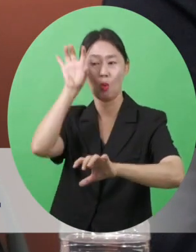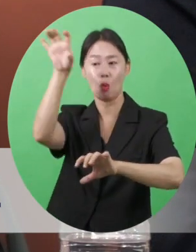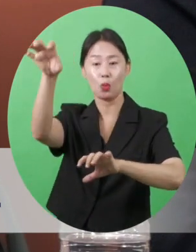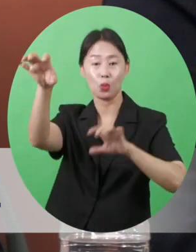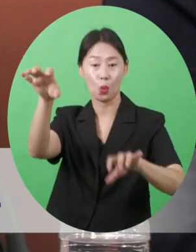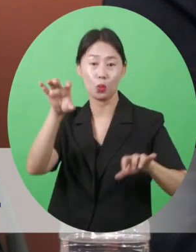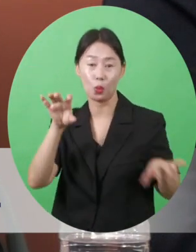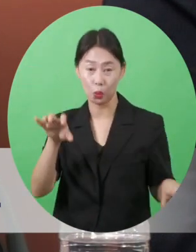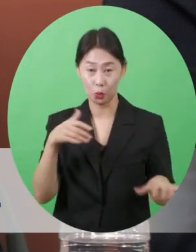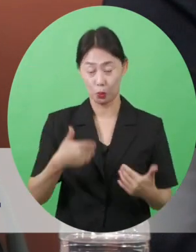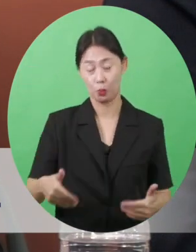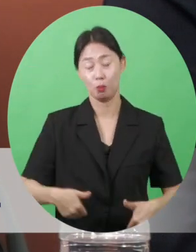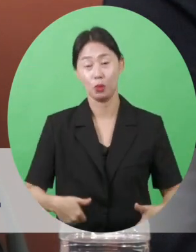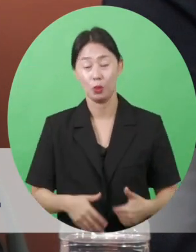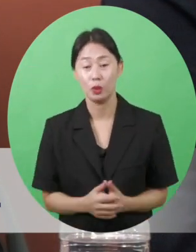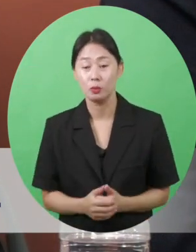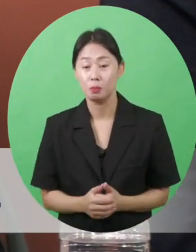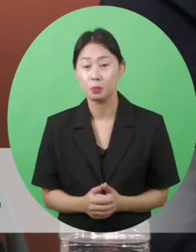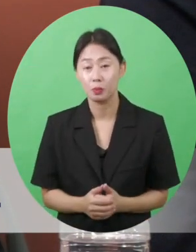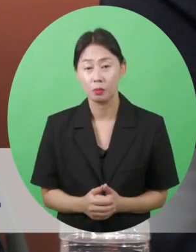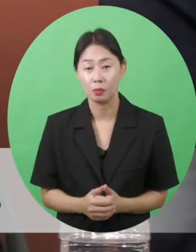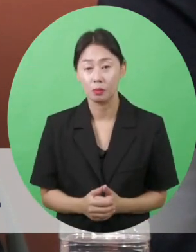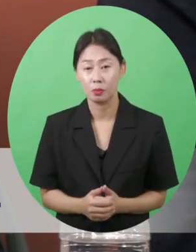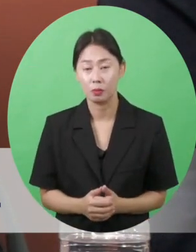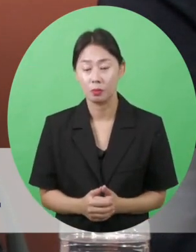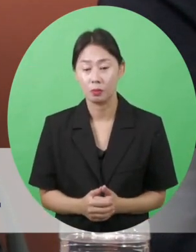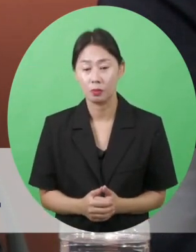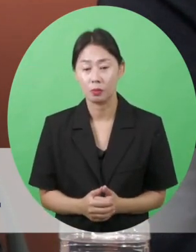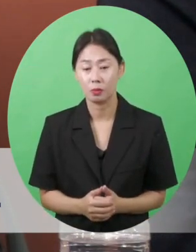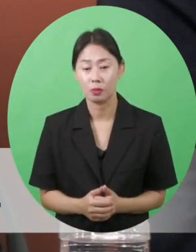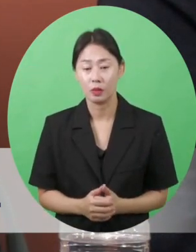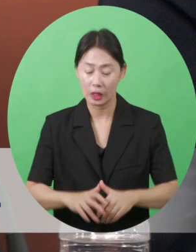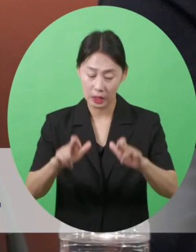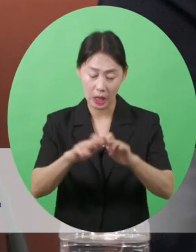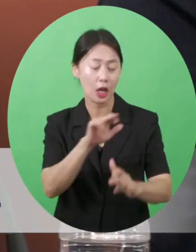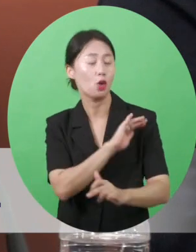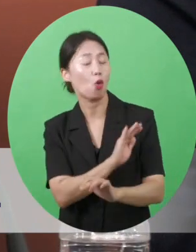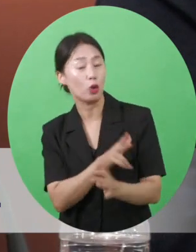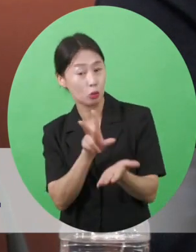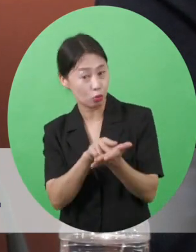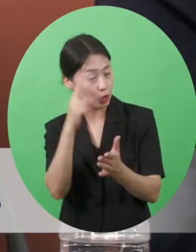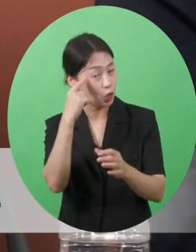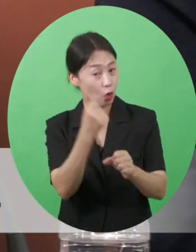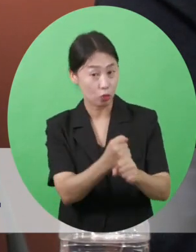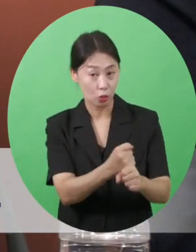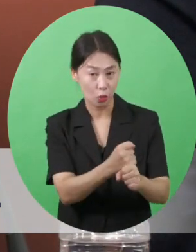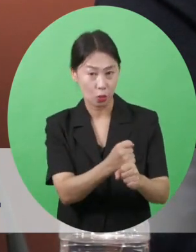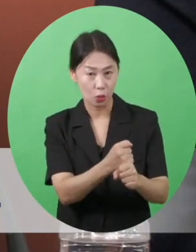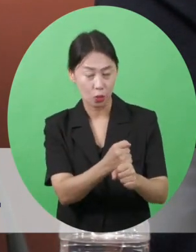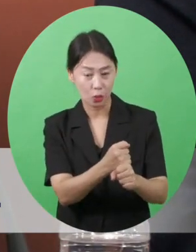개소가 지금 지원이 되고 있잖아요. 그래서 이 장애 권익 문제 연구